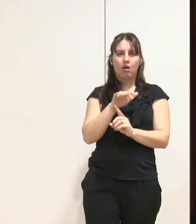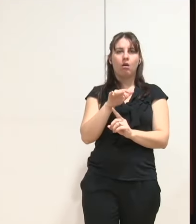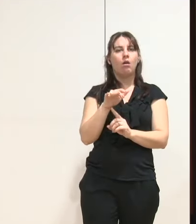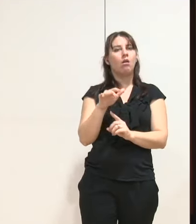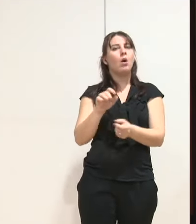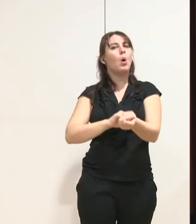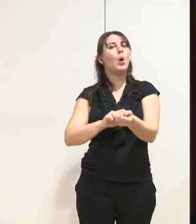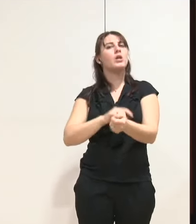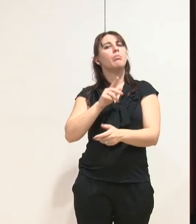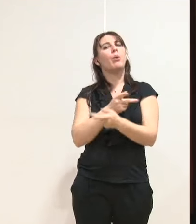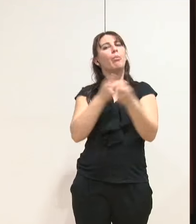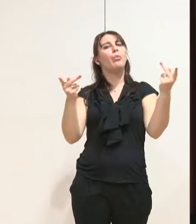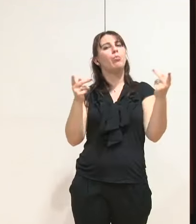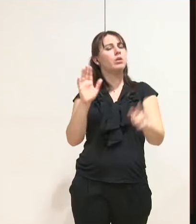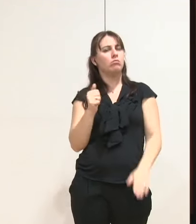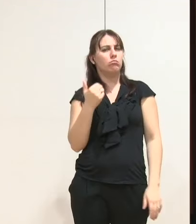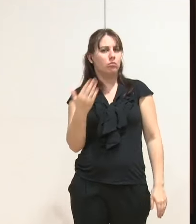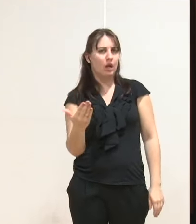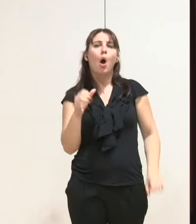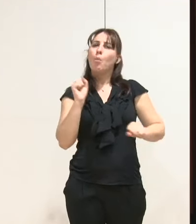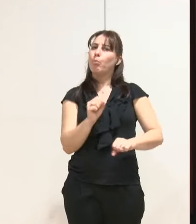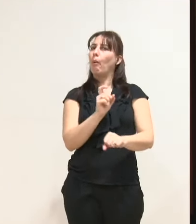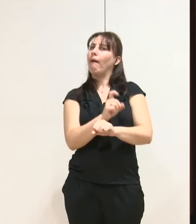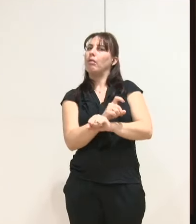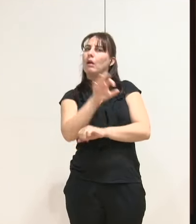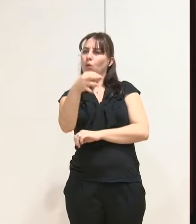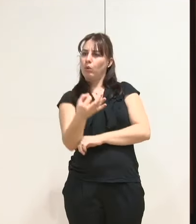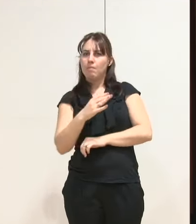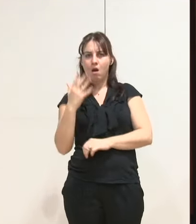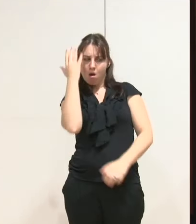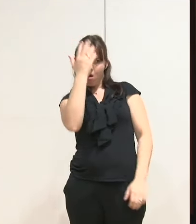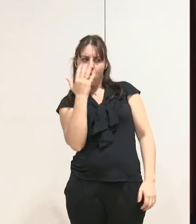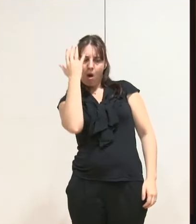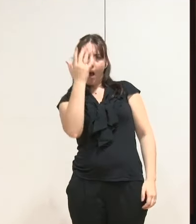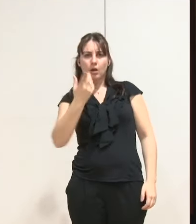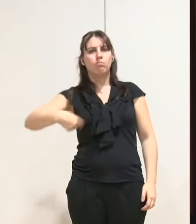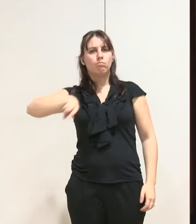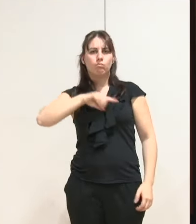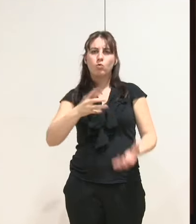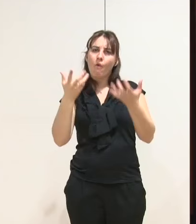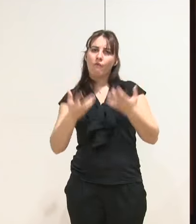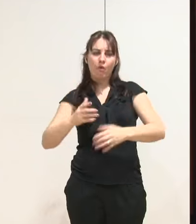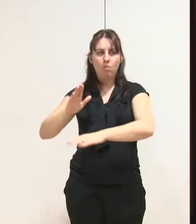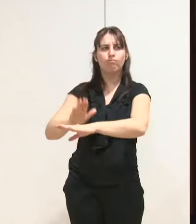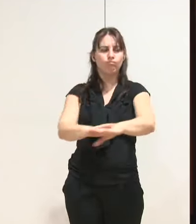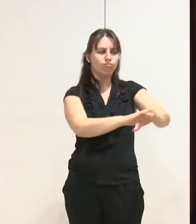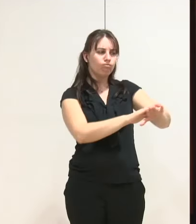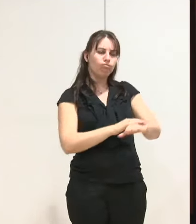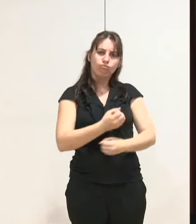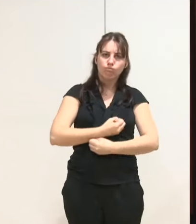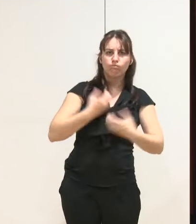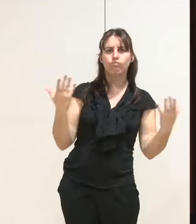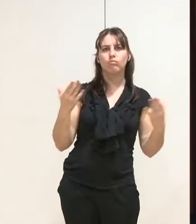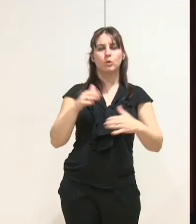d'entrépart public qui pourrait être mise en cause et donc c'est une crainte que nous voulions formuler ce soir il